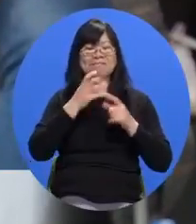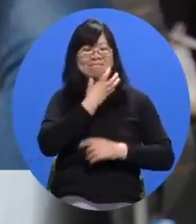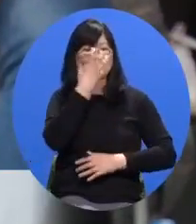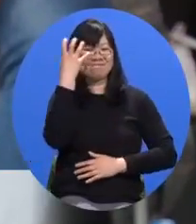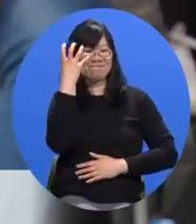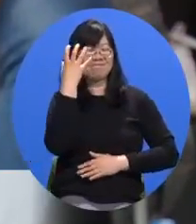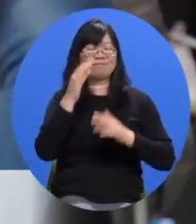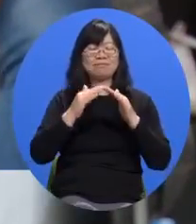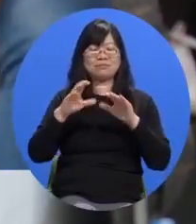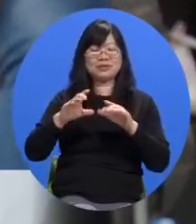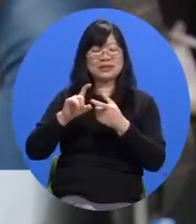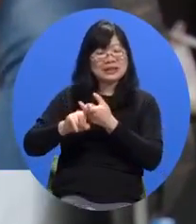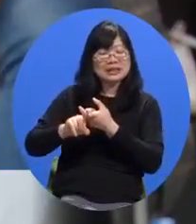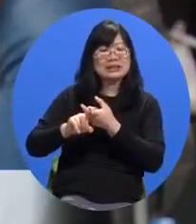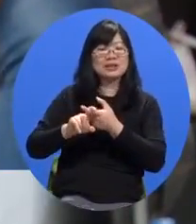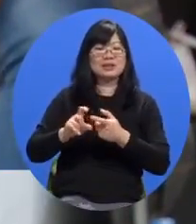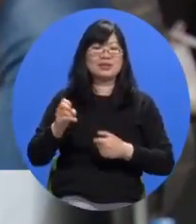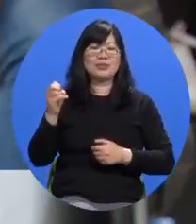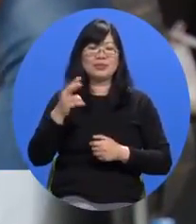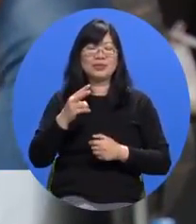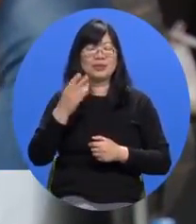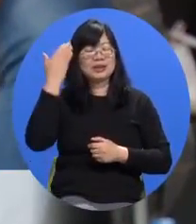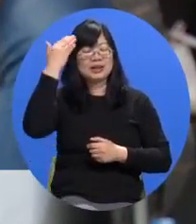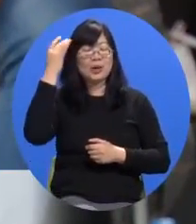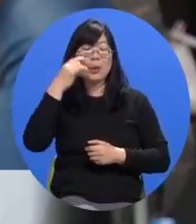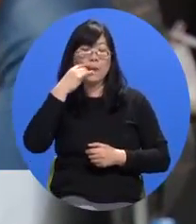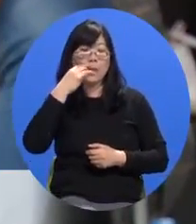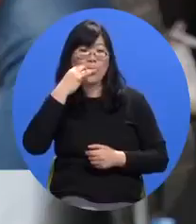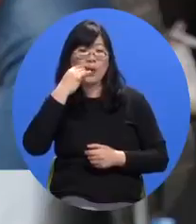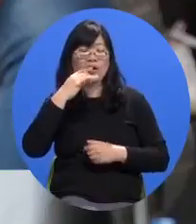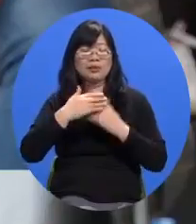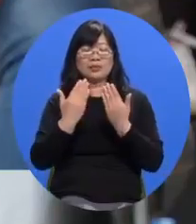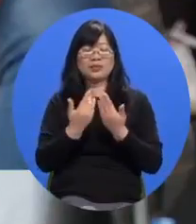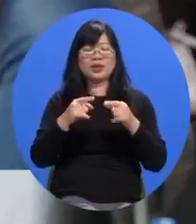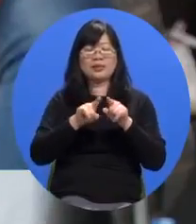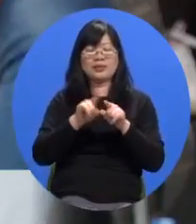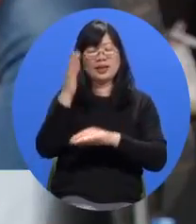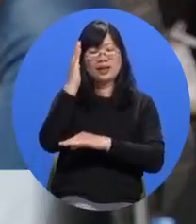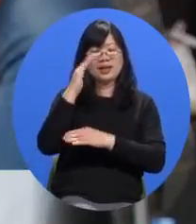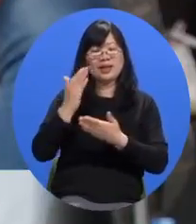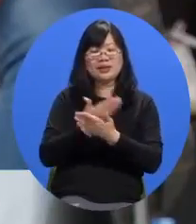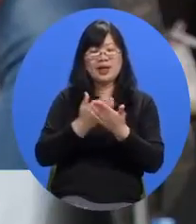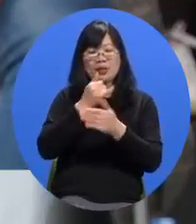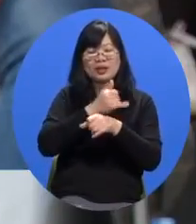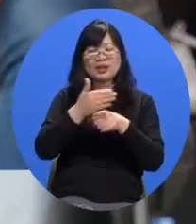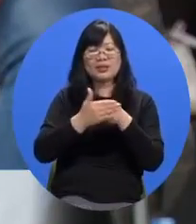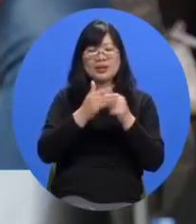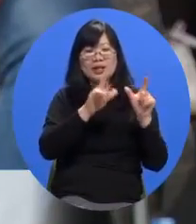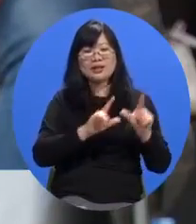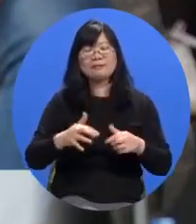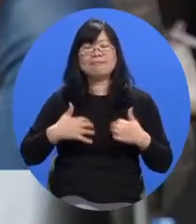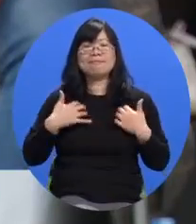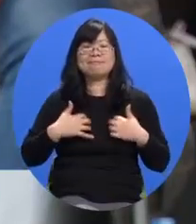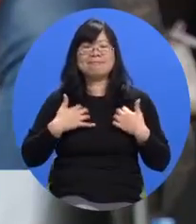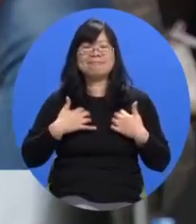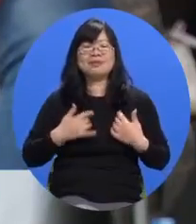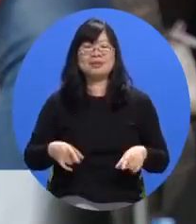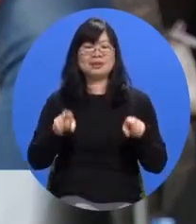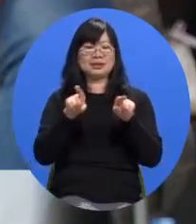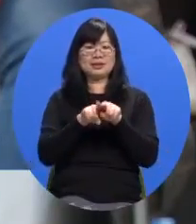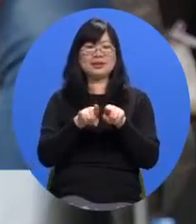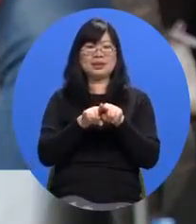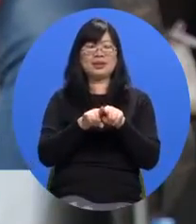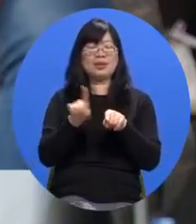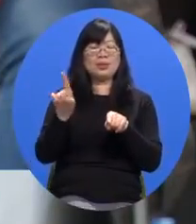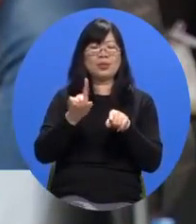또 이웃에 대한 관심, 네. 또 지적 호기심 이런 것들을 함께 이야기하고 나누면서 삶을 즐기는 네. 함께하는